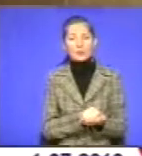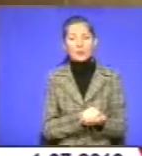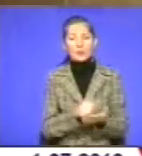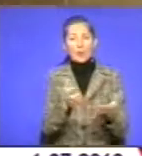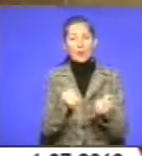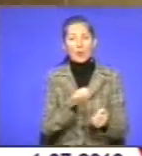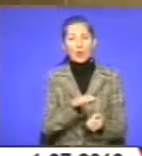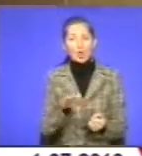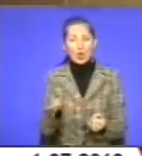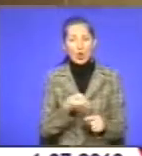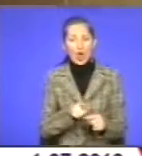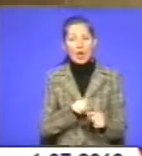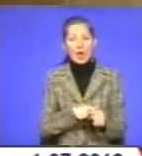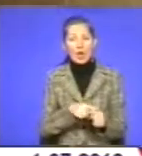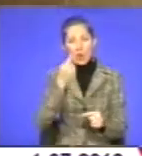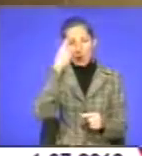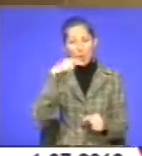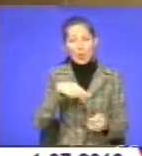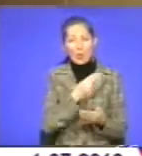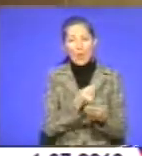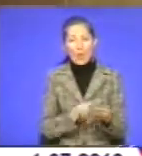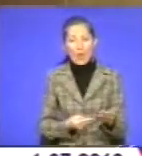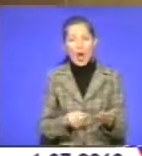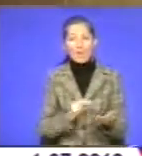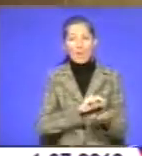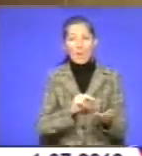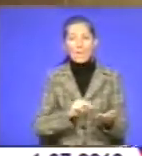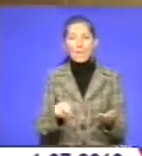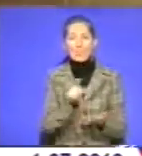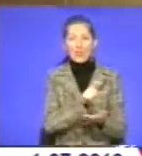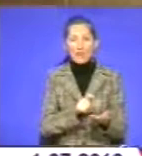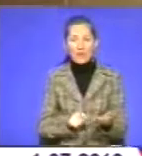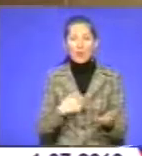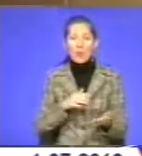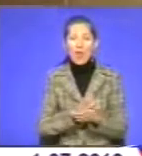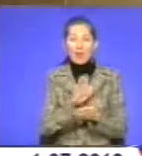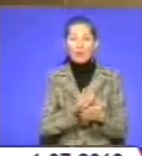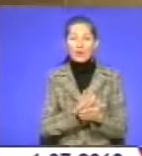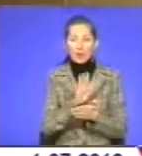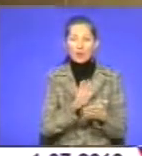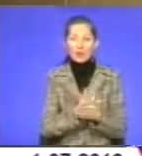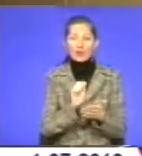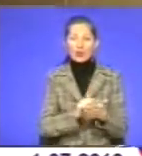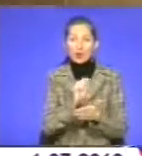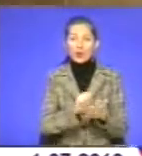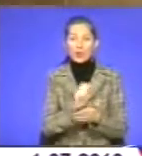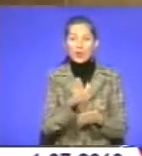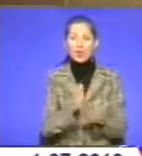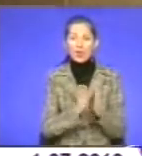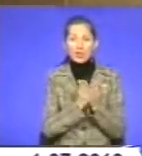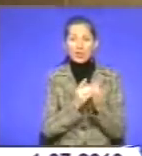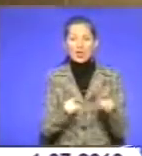Беремо діток, які вміють малювати, вміють писати віршики, і ми видаємо їхні книжечки. Так, диво, казка вийшла із